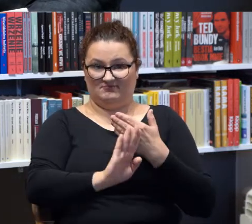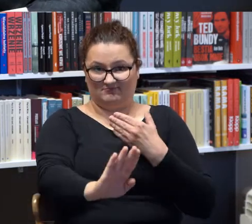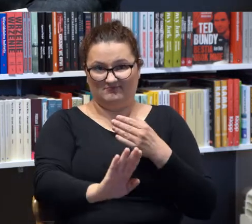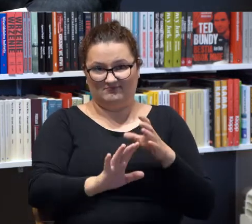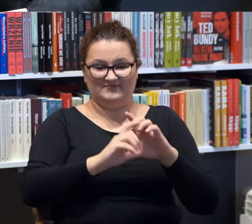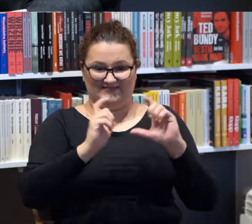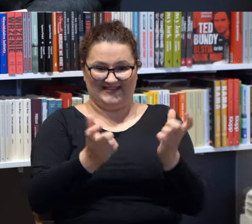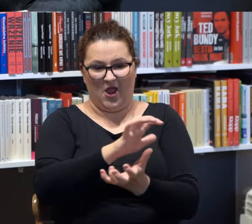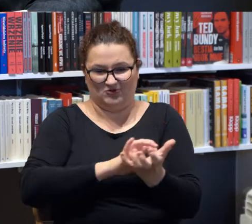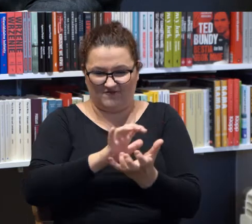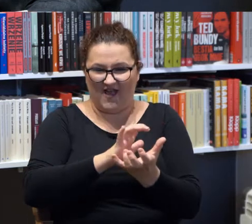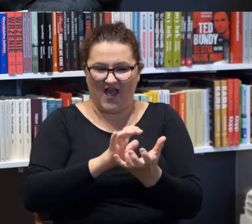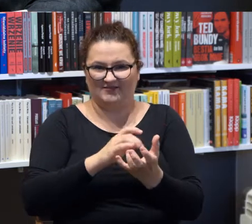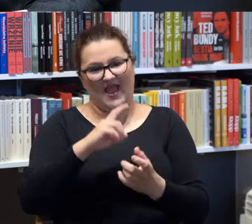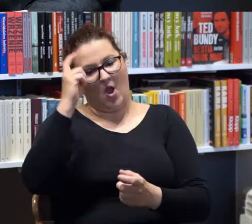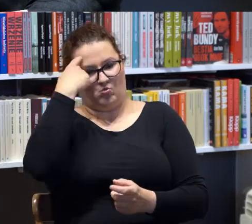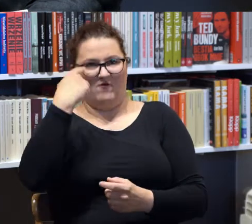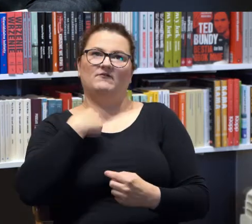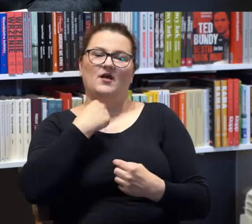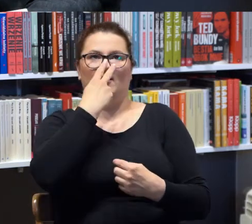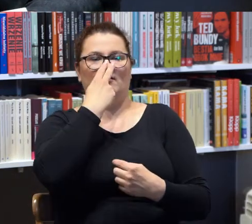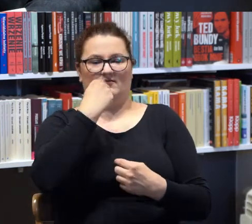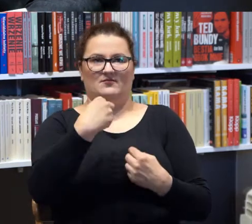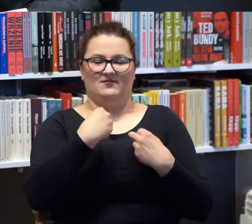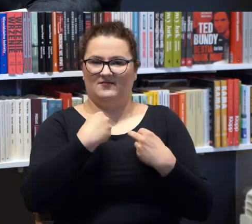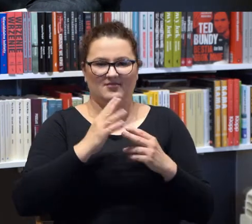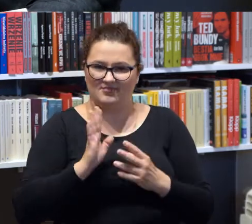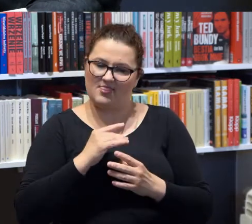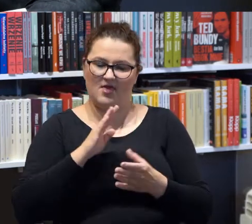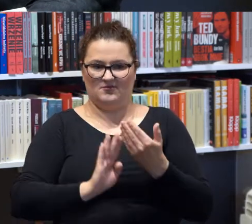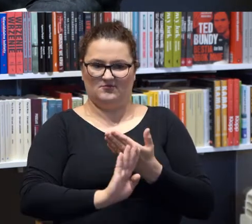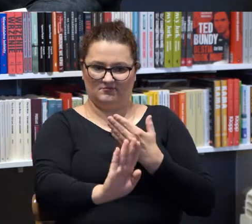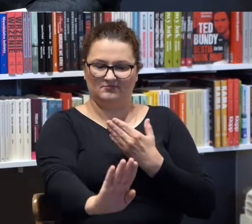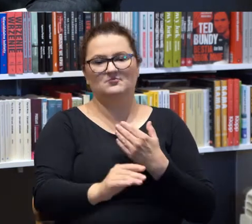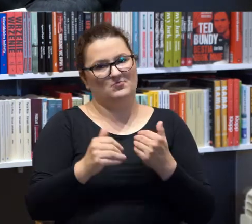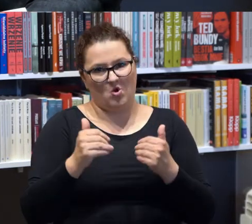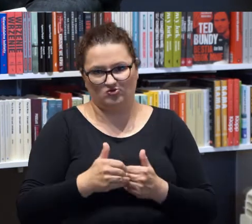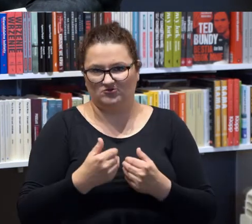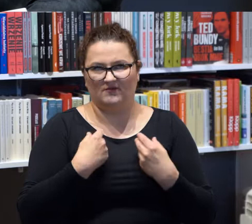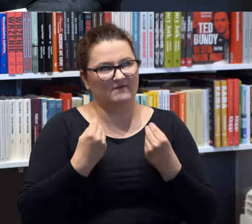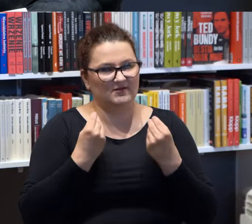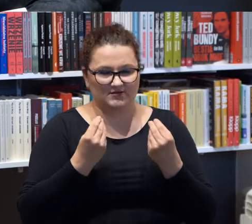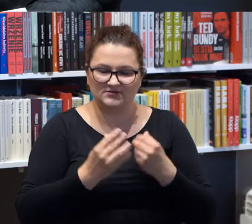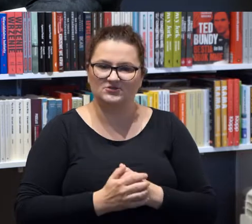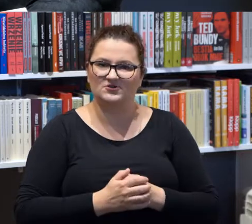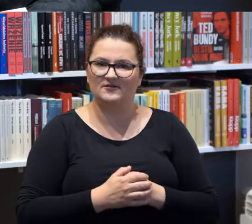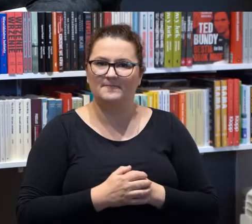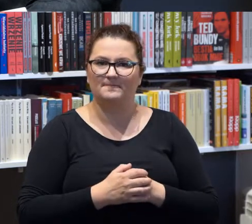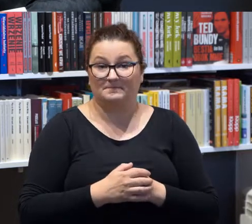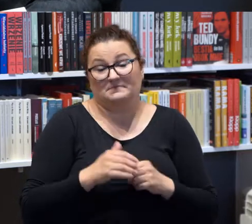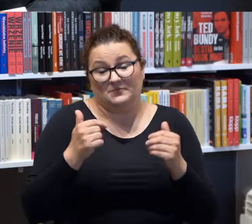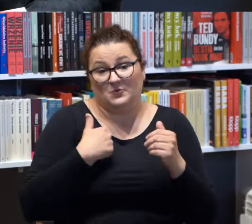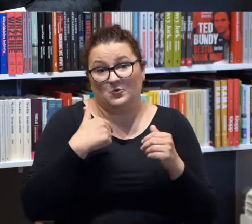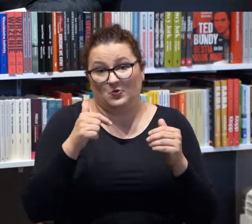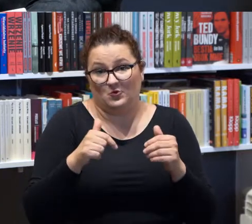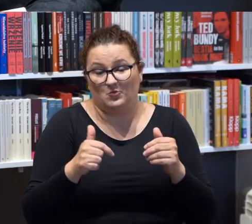nie jako główną postać w tym świecie. I to jest zupełnie fantastyczne. I to jest jedna właśnie z możliwych odpowiedzi